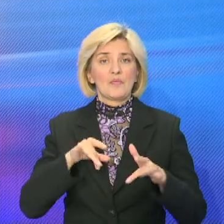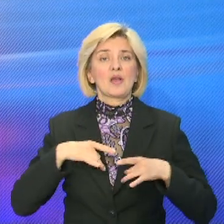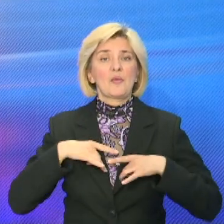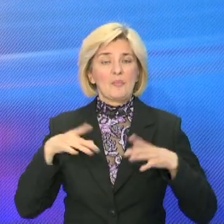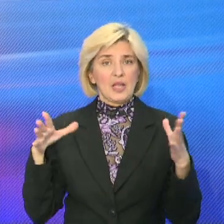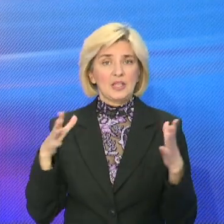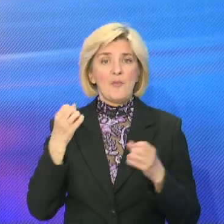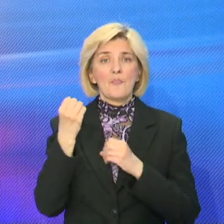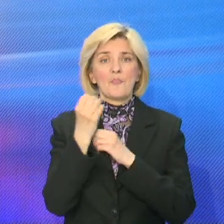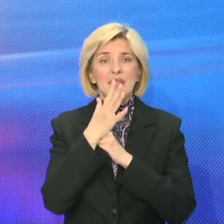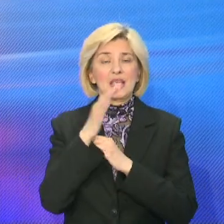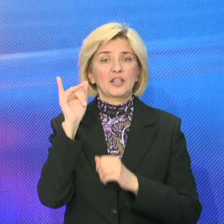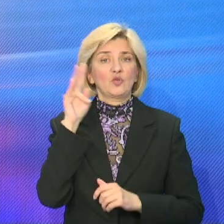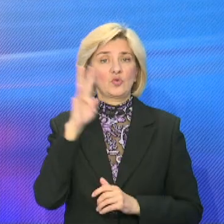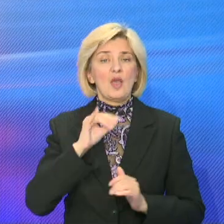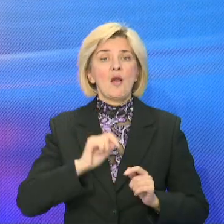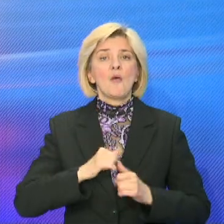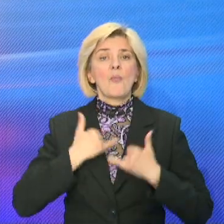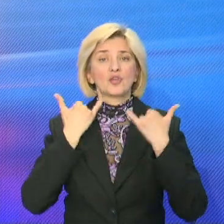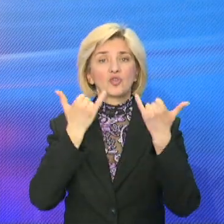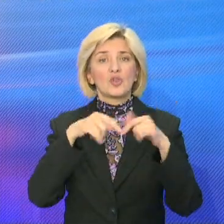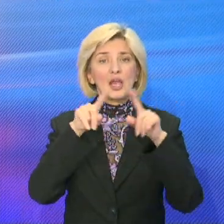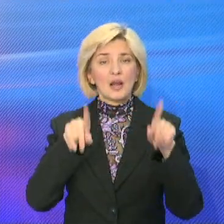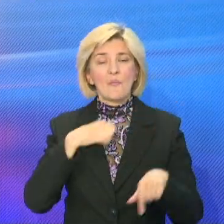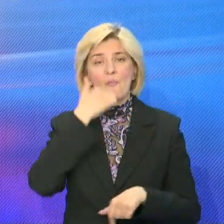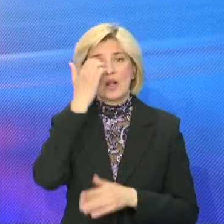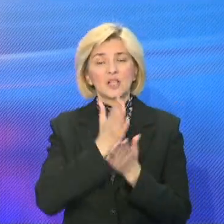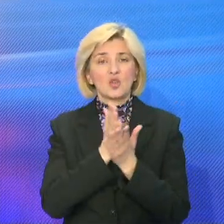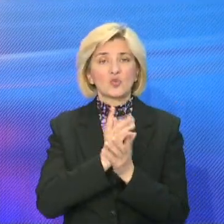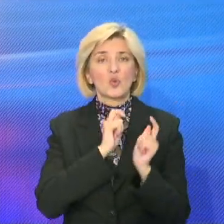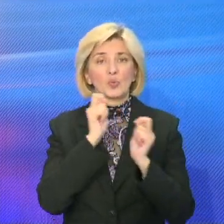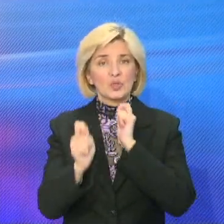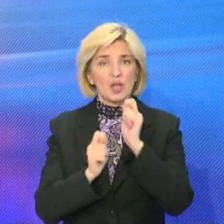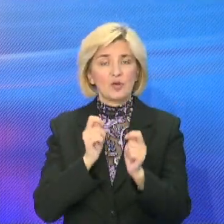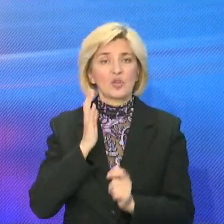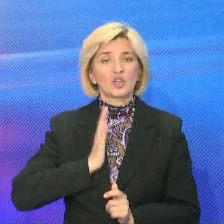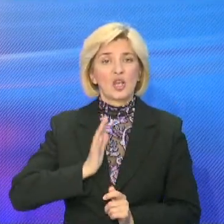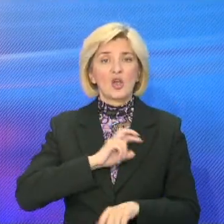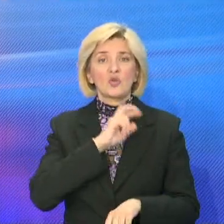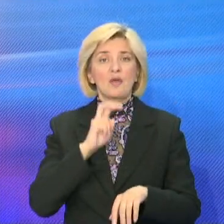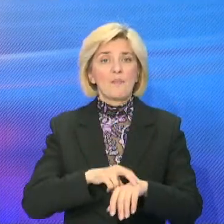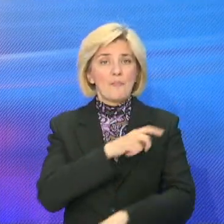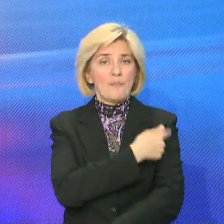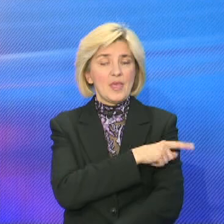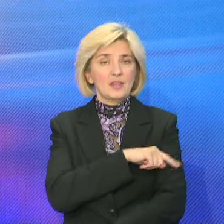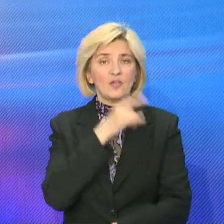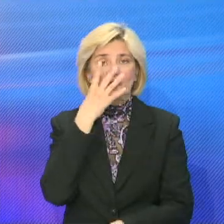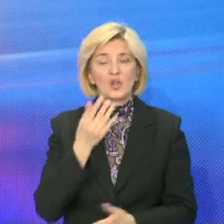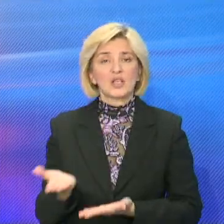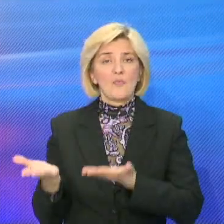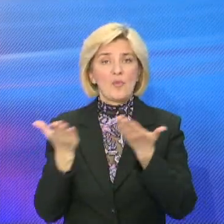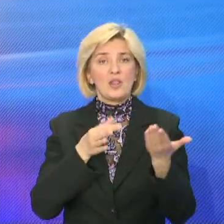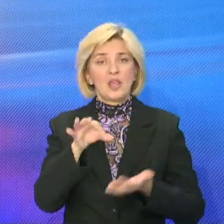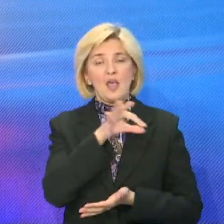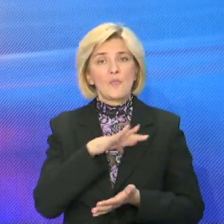15 жирование здоровые грамоты падике заслуженные устного роды шаг а ведь медика укради шины запрошенных на областных